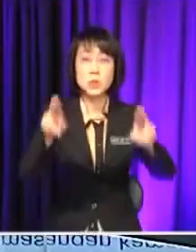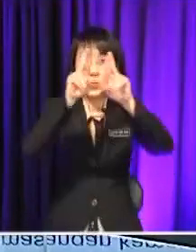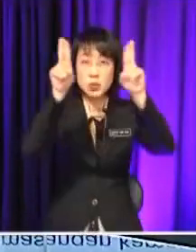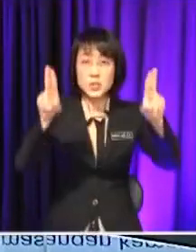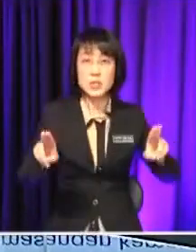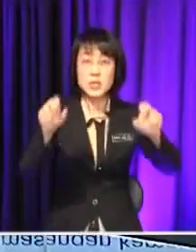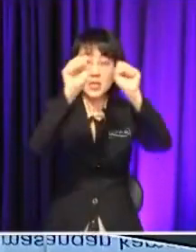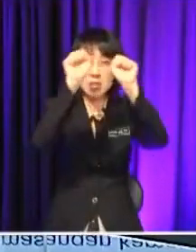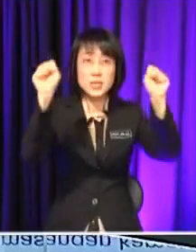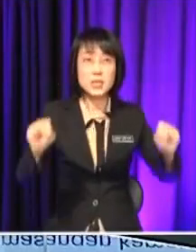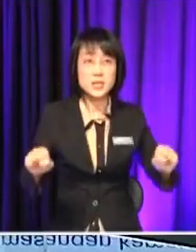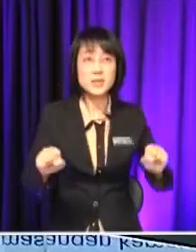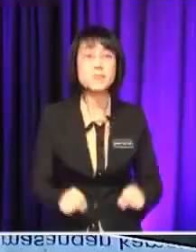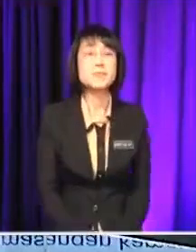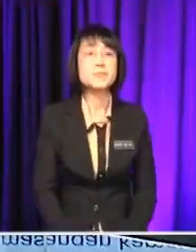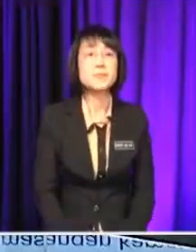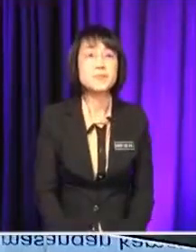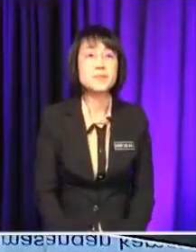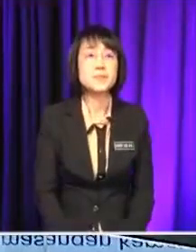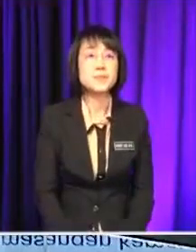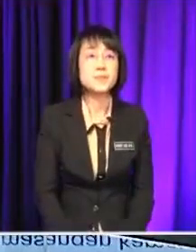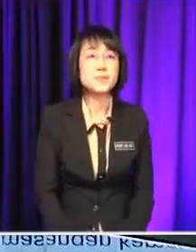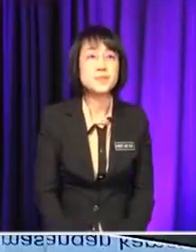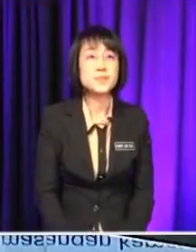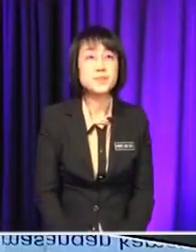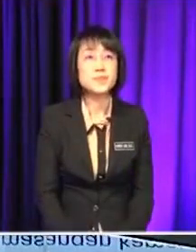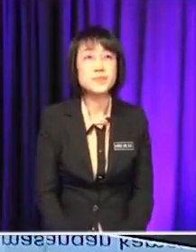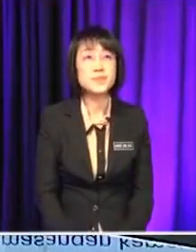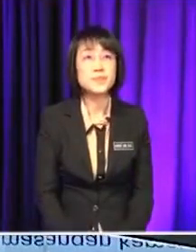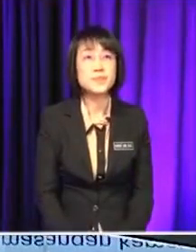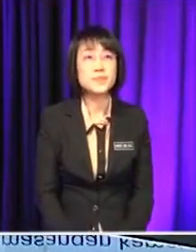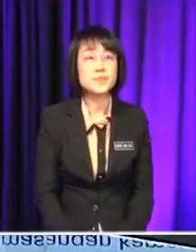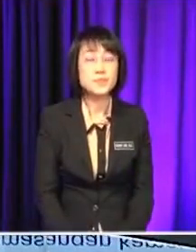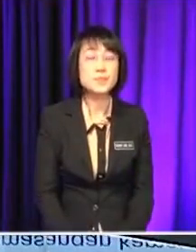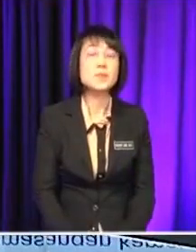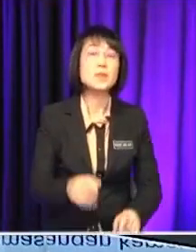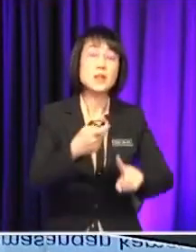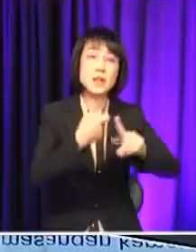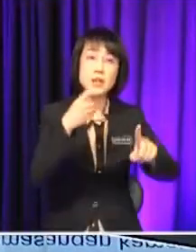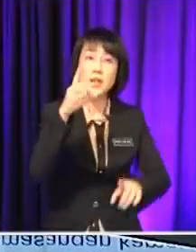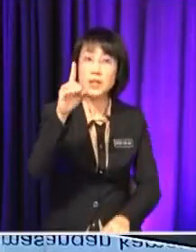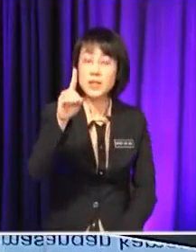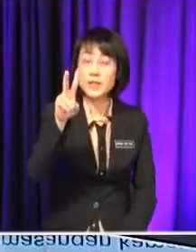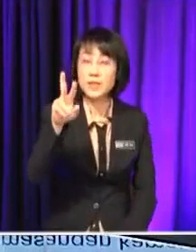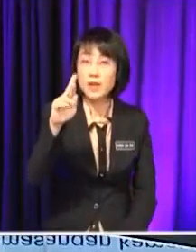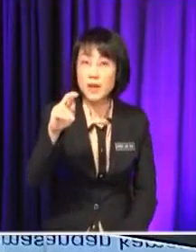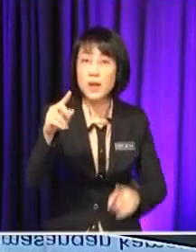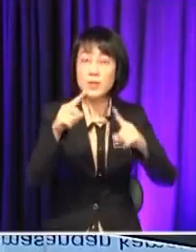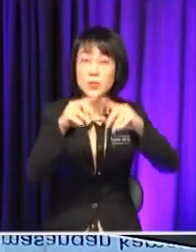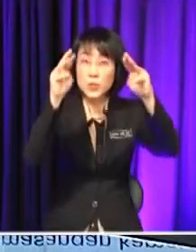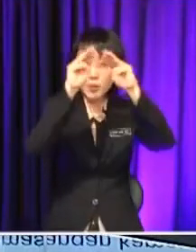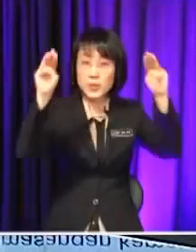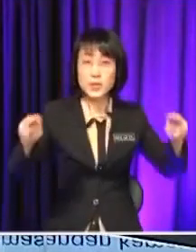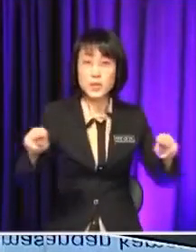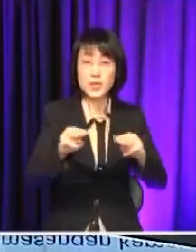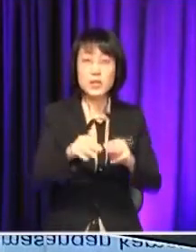tersebut secara berkala Kita uji dia lah Bagaimana daripada DBA ke monitor Kita uji dia dan yang terakhir